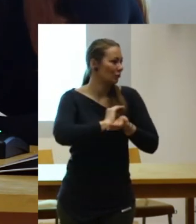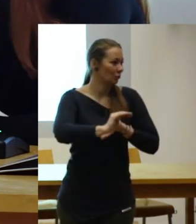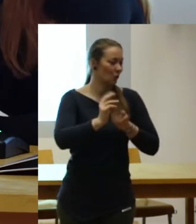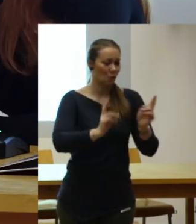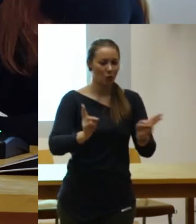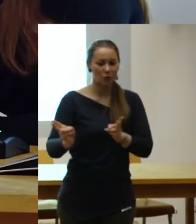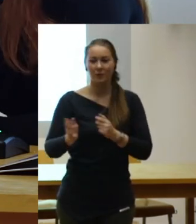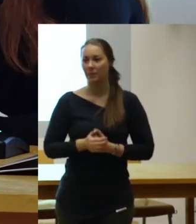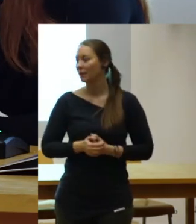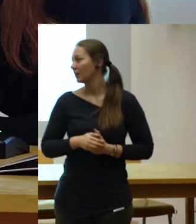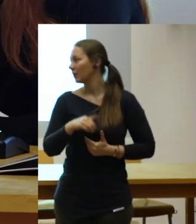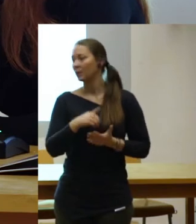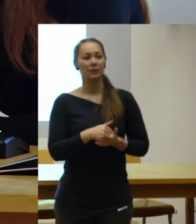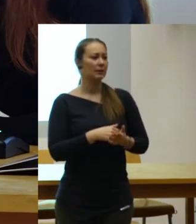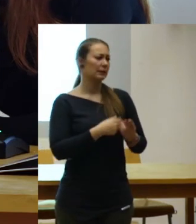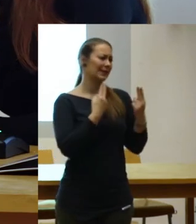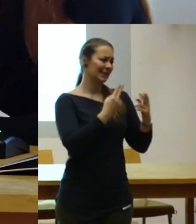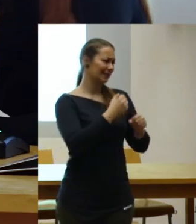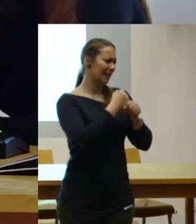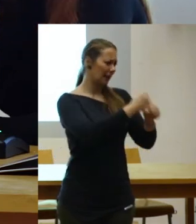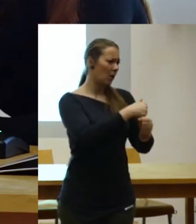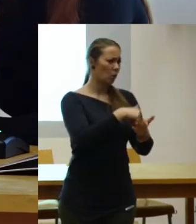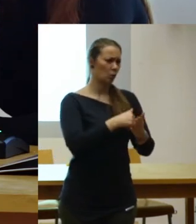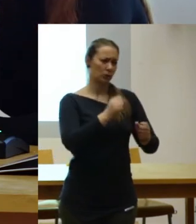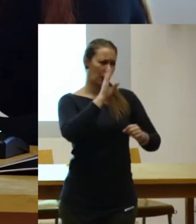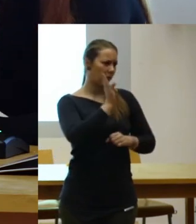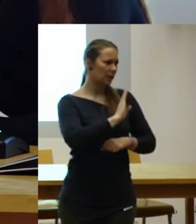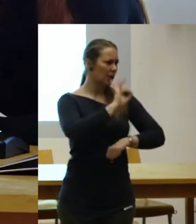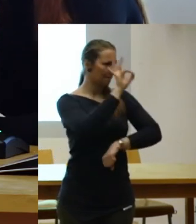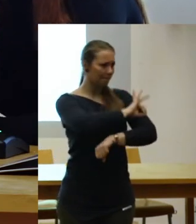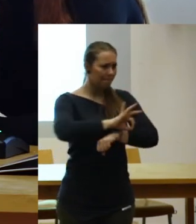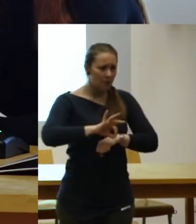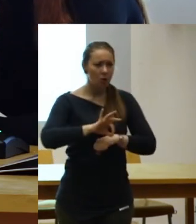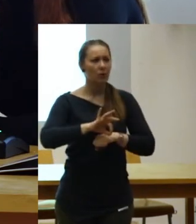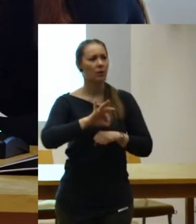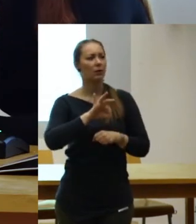Cena Jindřicha Chalupeckého je asi nejznámějším projektem a stále zůstává